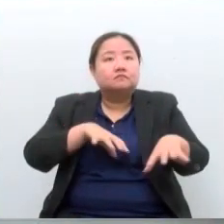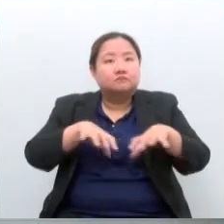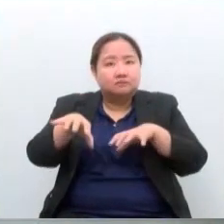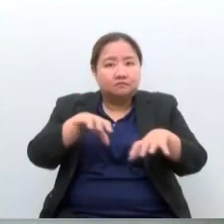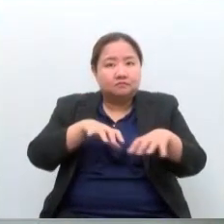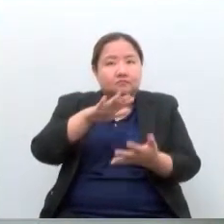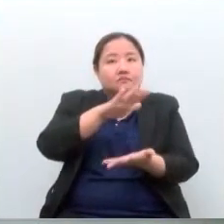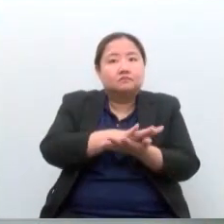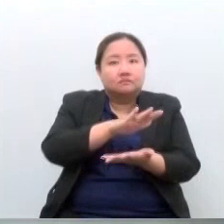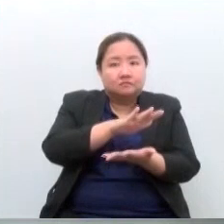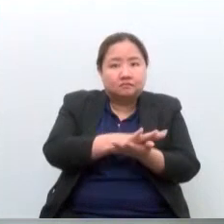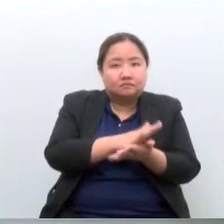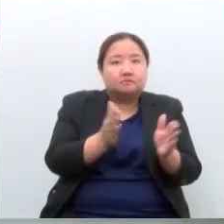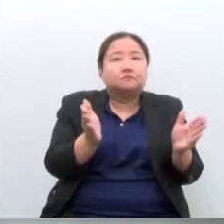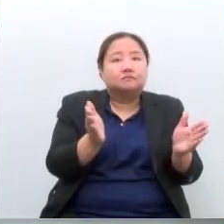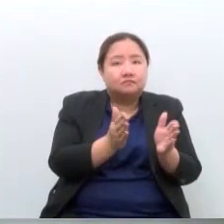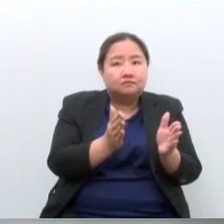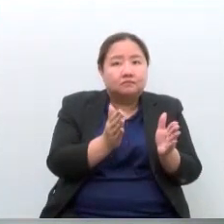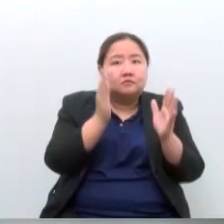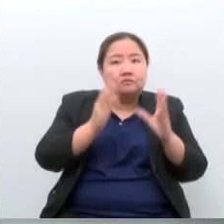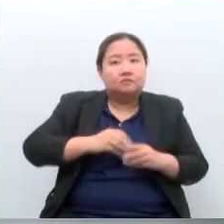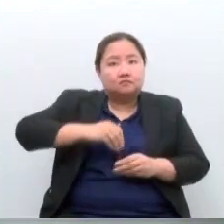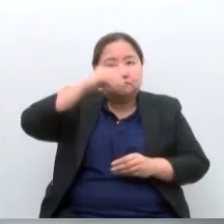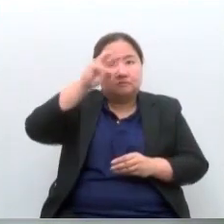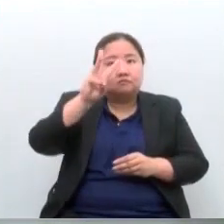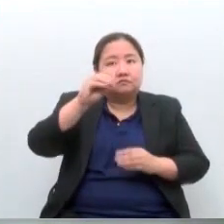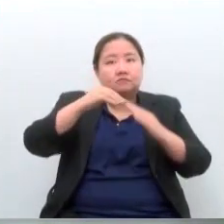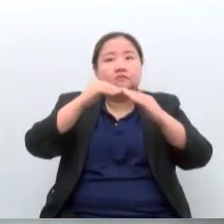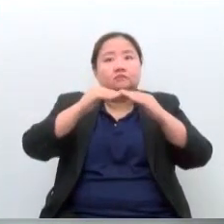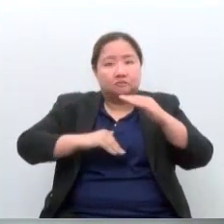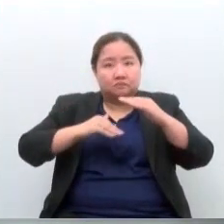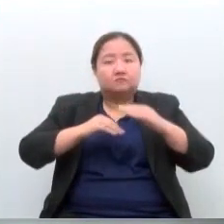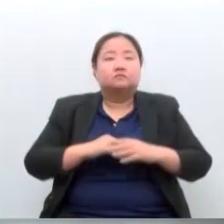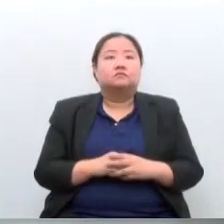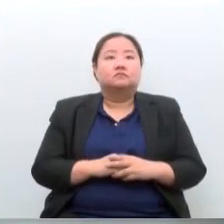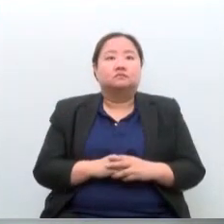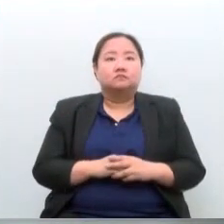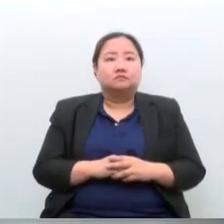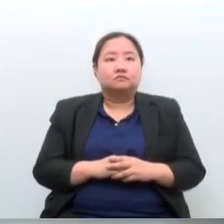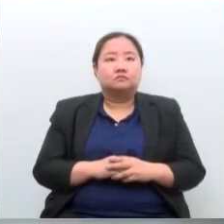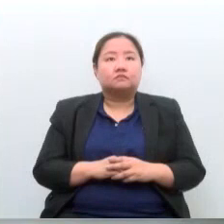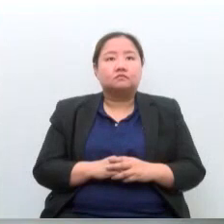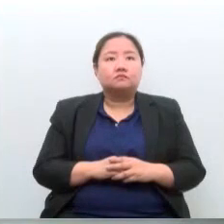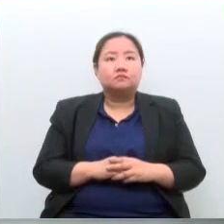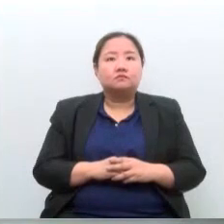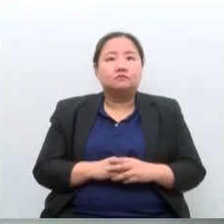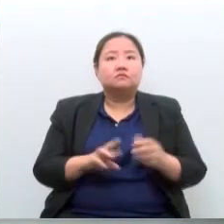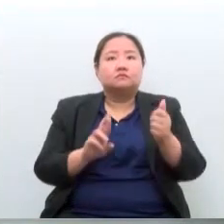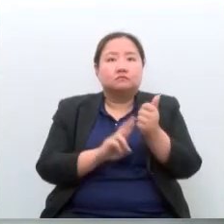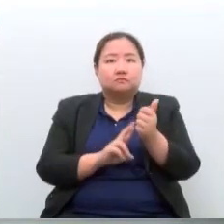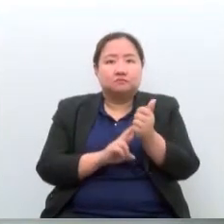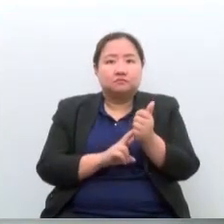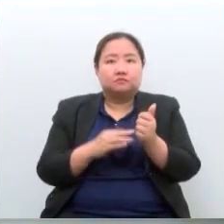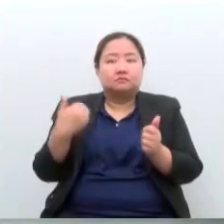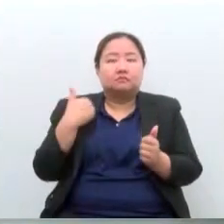เรียนขนาดเล็กนักเรียนไม่เกิน 60คนเนี่ยนะครับก็เอาหลักท่านรองเลขาธิการทพัฒนะ